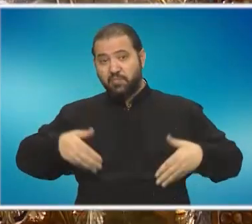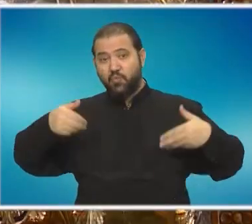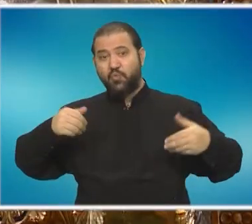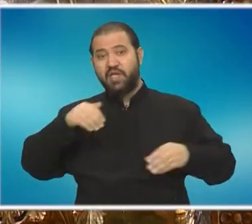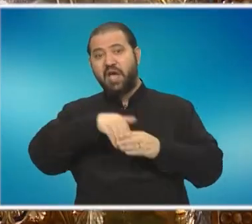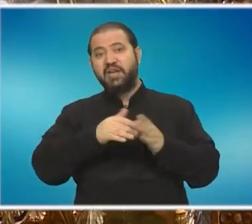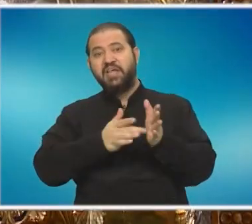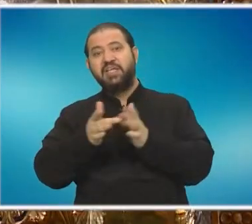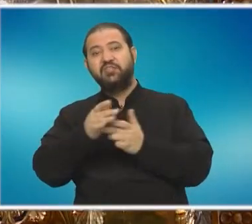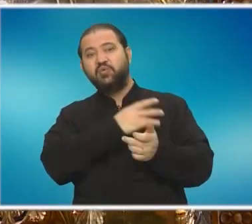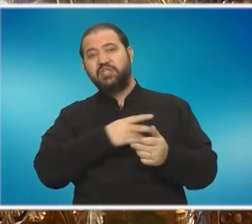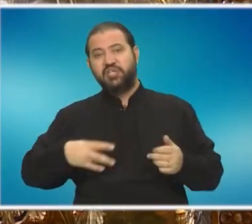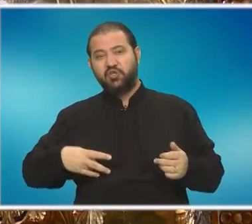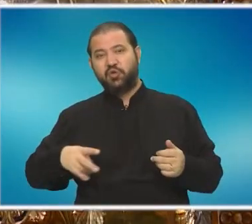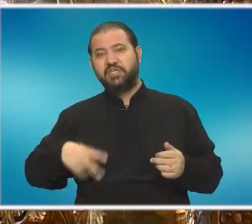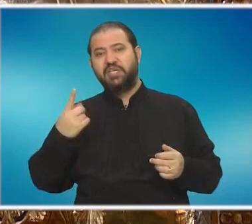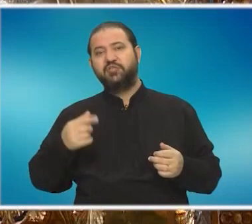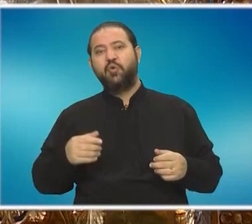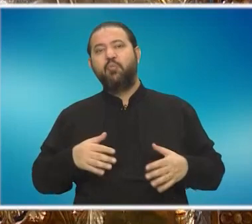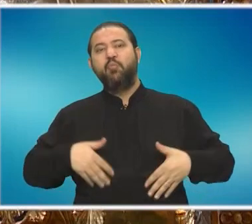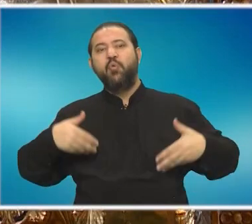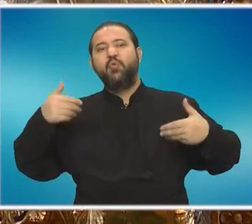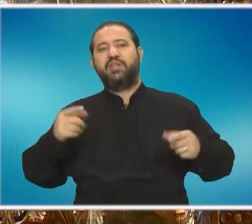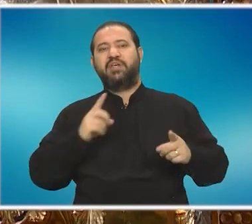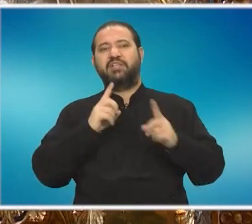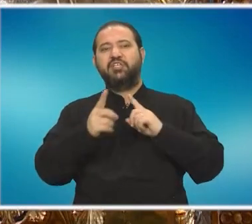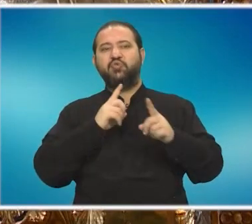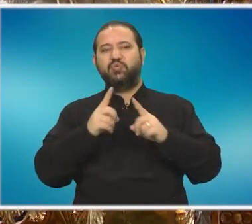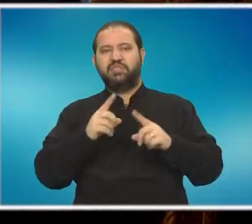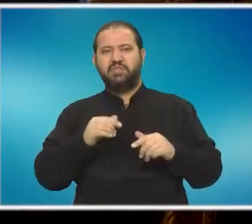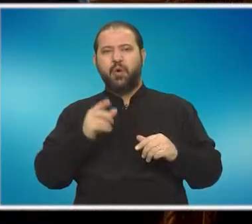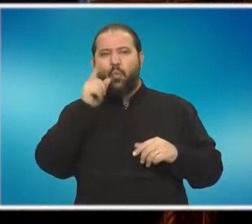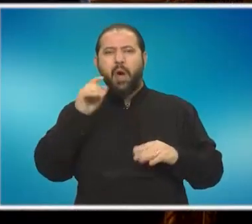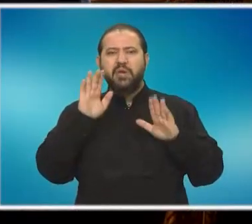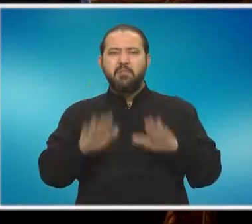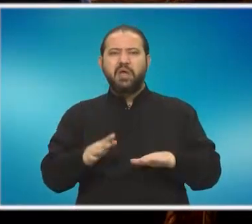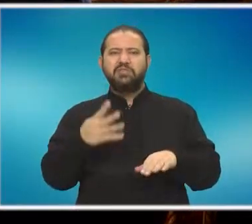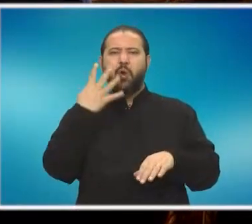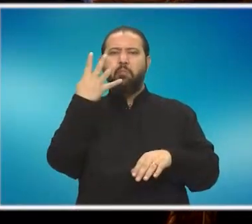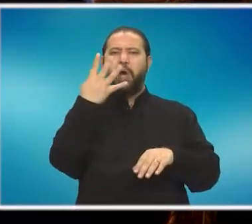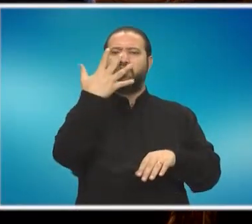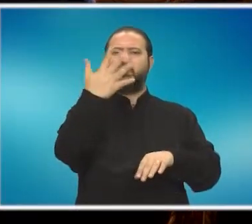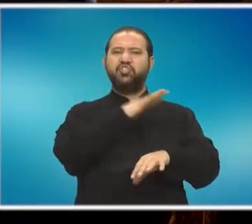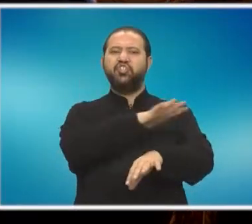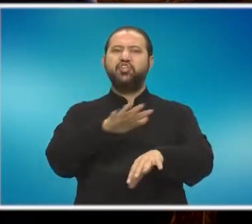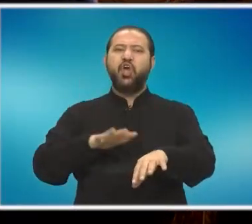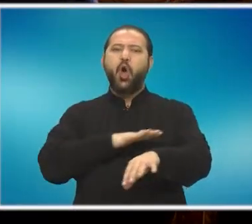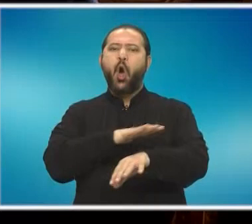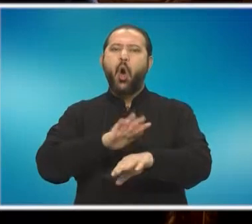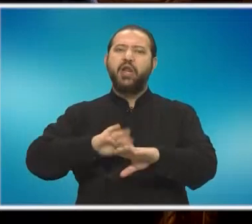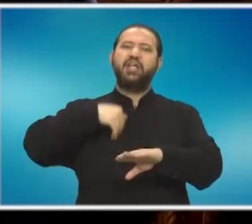în Hristos. Nu e liturghie după liturghie. Cât de frumos putem să vedem